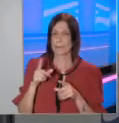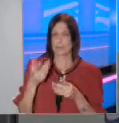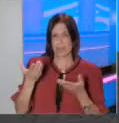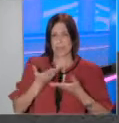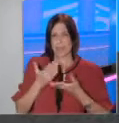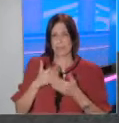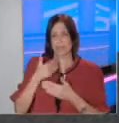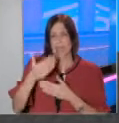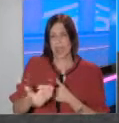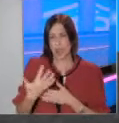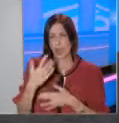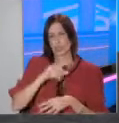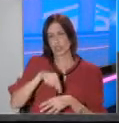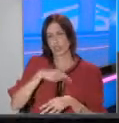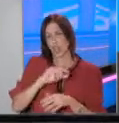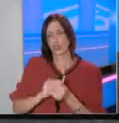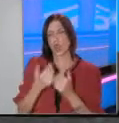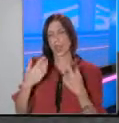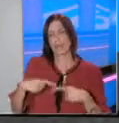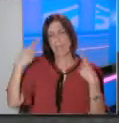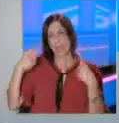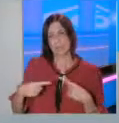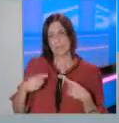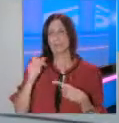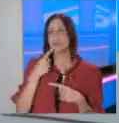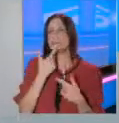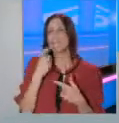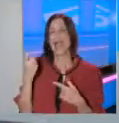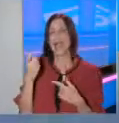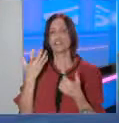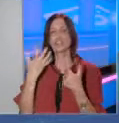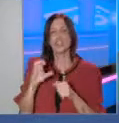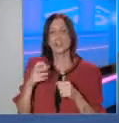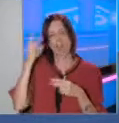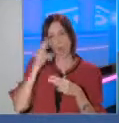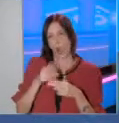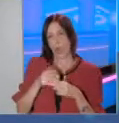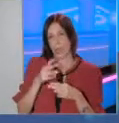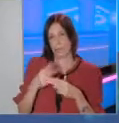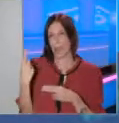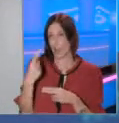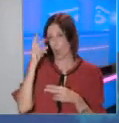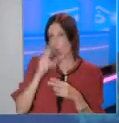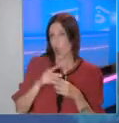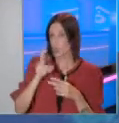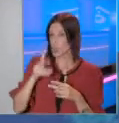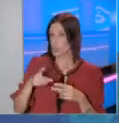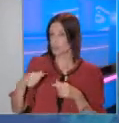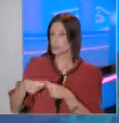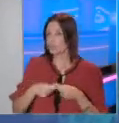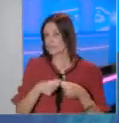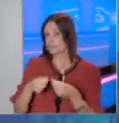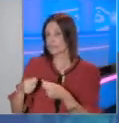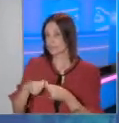של מספר שעות, או של מספר ימים. צריך לומר, זה 160 חולים, אבל לכל חולה יש לא מעט מגעים, זאת אומרת, זה יכול